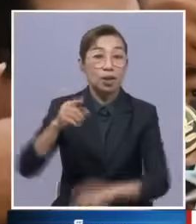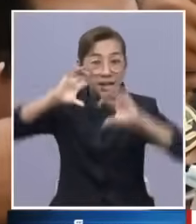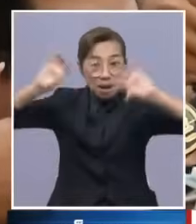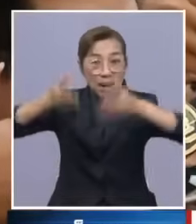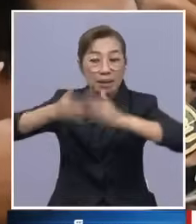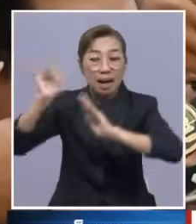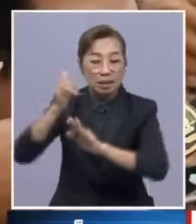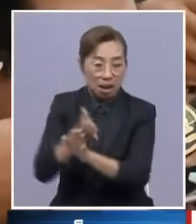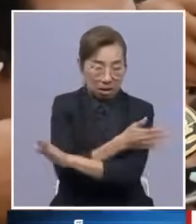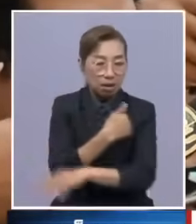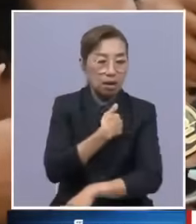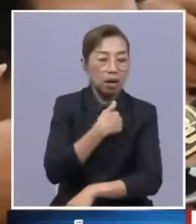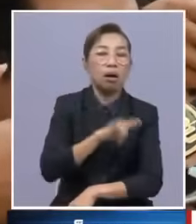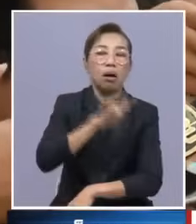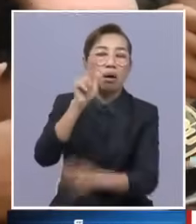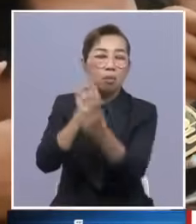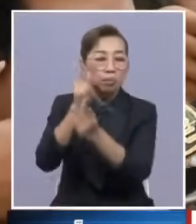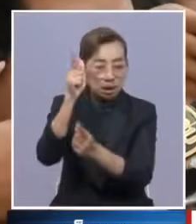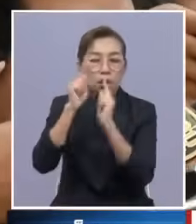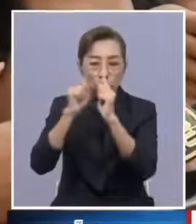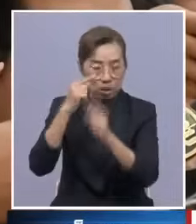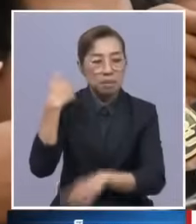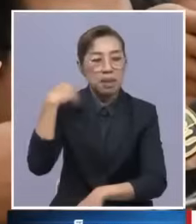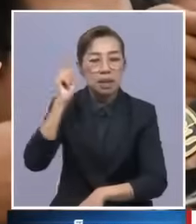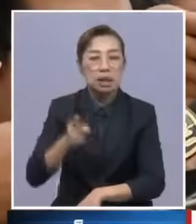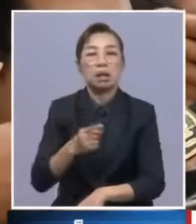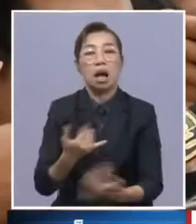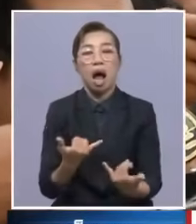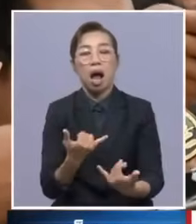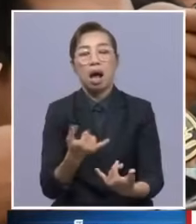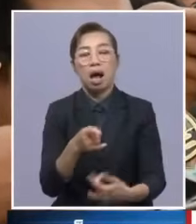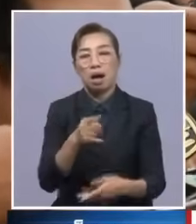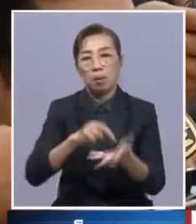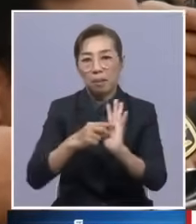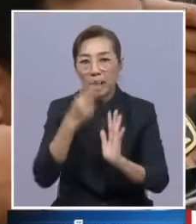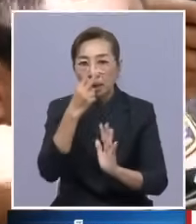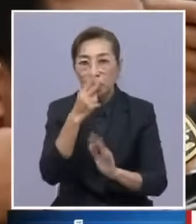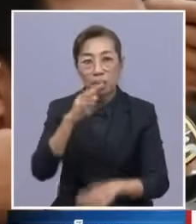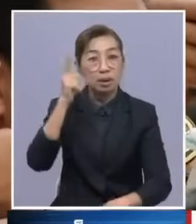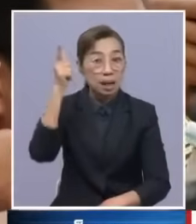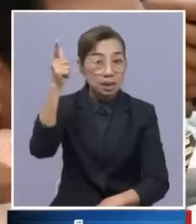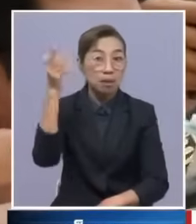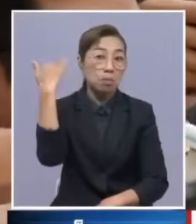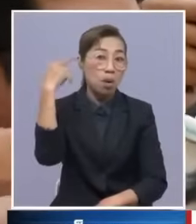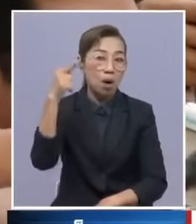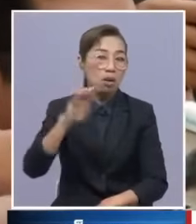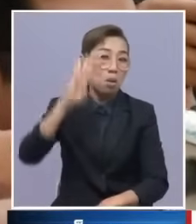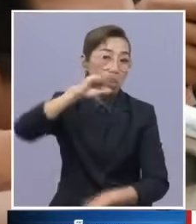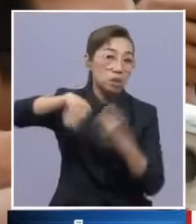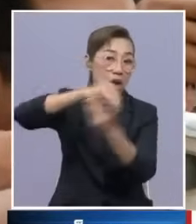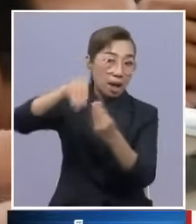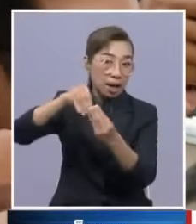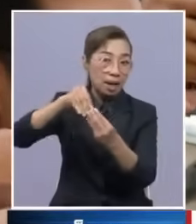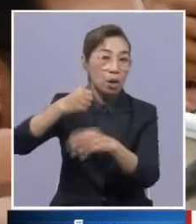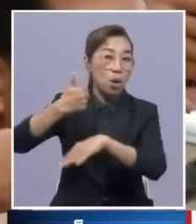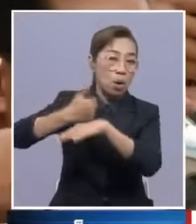บาลจริงหลายคนก็เลยถึงบางอ้อเลยค่ะเข้าใจเลยเพราะถ้าไปย้อนดูเส้นทางของคุณทักษิณตั้งแต่เป็นนักธุรกิจจนประสบความสำ